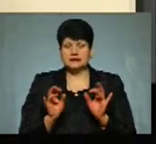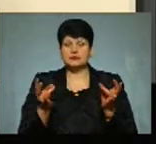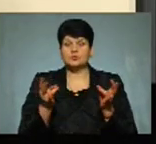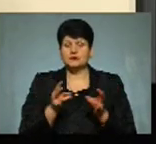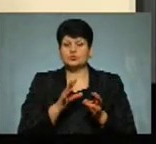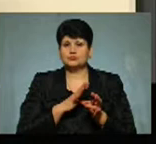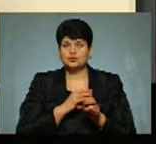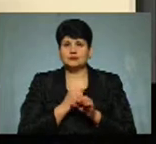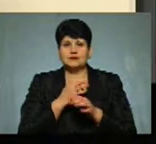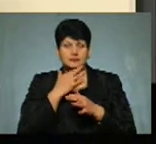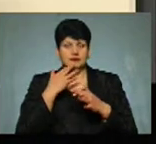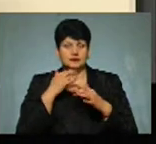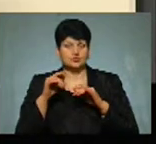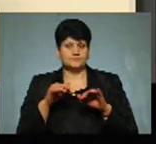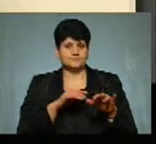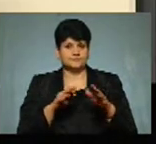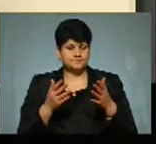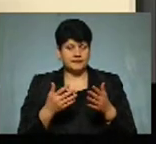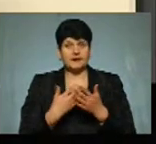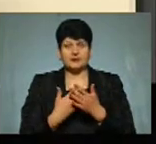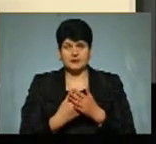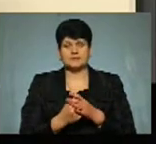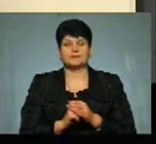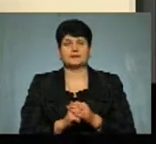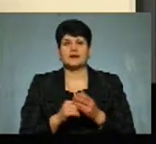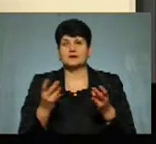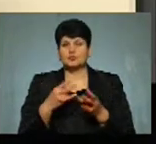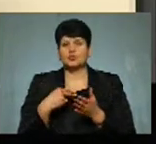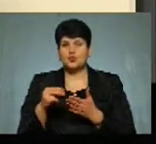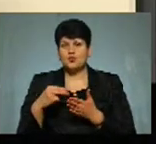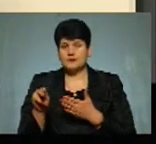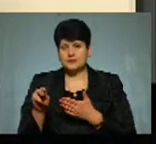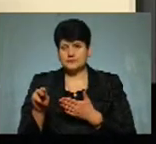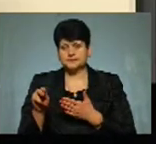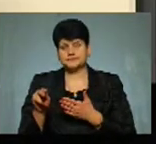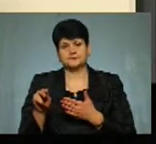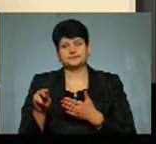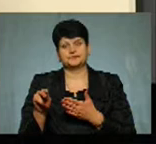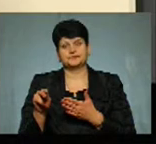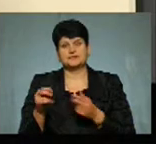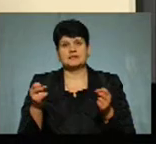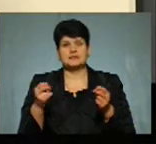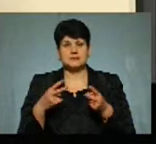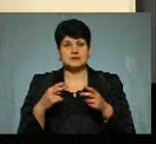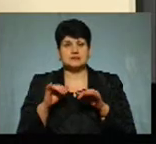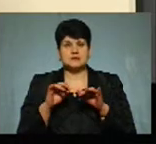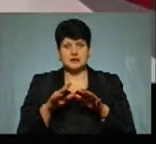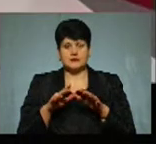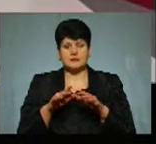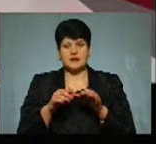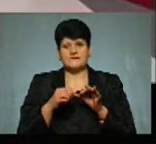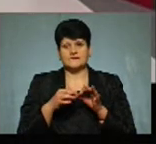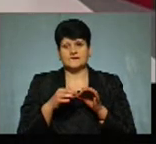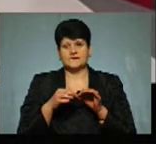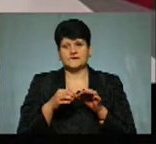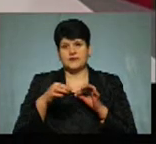вчинити ряд дій. Так, наприклад, необхідно було закупити спецзасоби для вимірювання